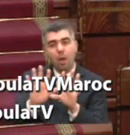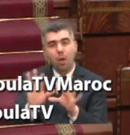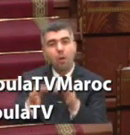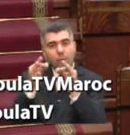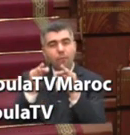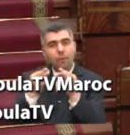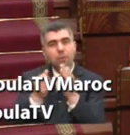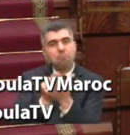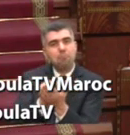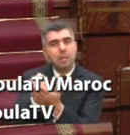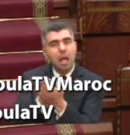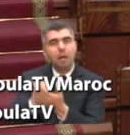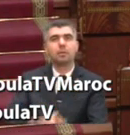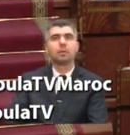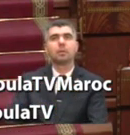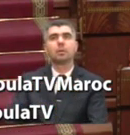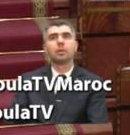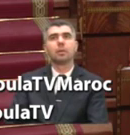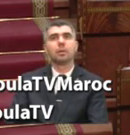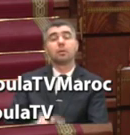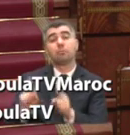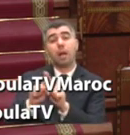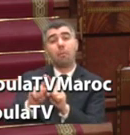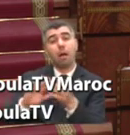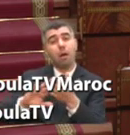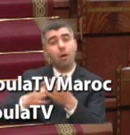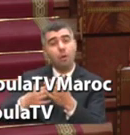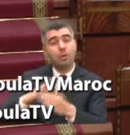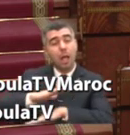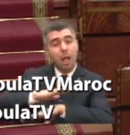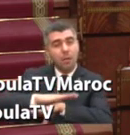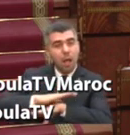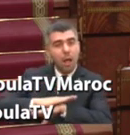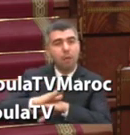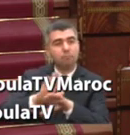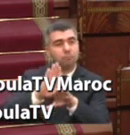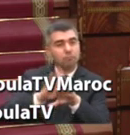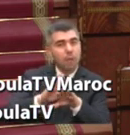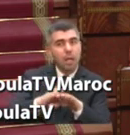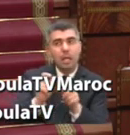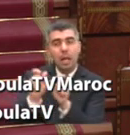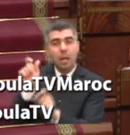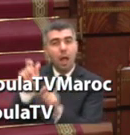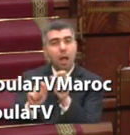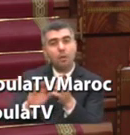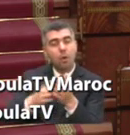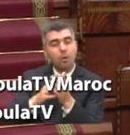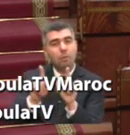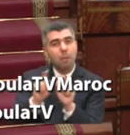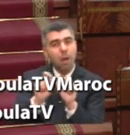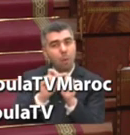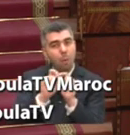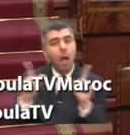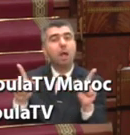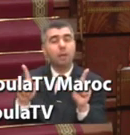الامتحان، كذلك آليات ديال ولا منظومة ديال القيم والأخلاق لإتات الميثاق وإتات الرؤية، خص